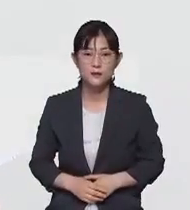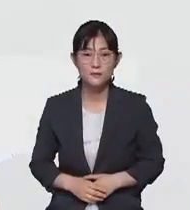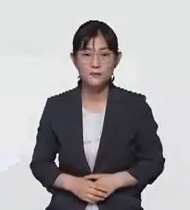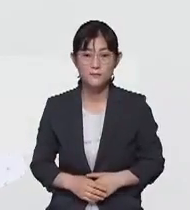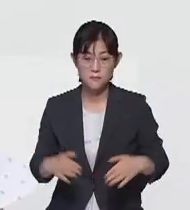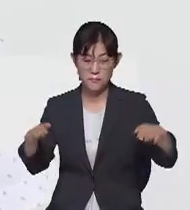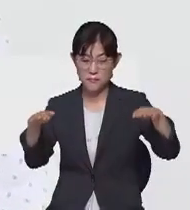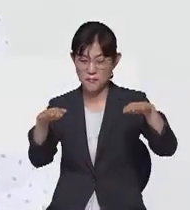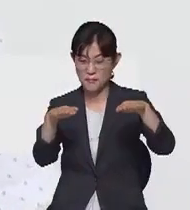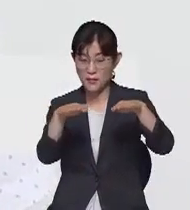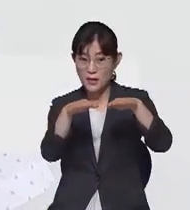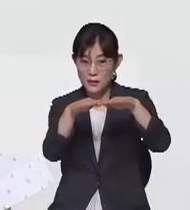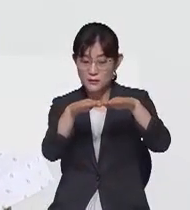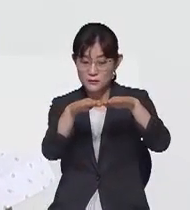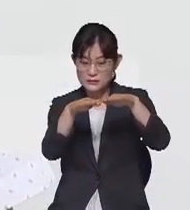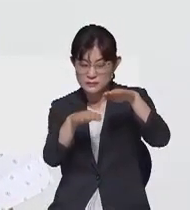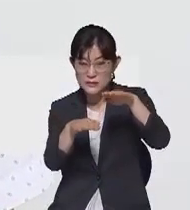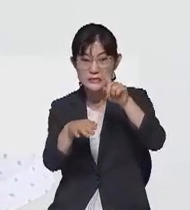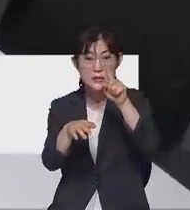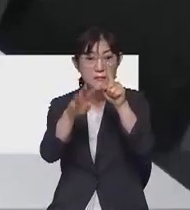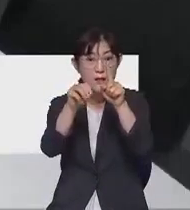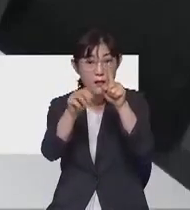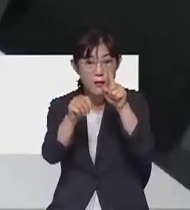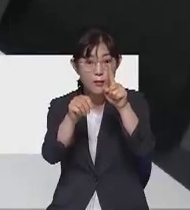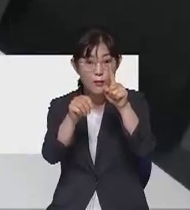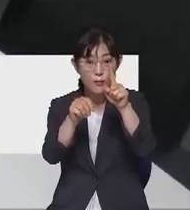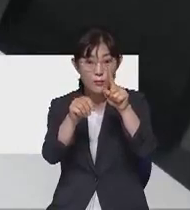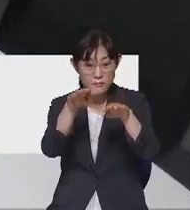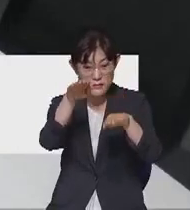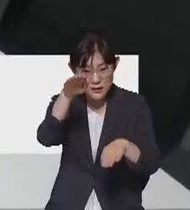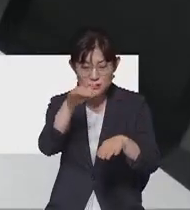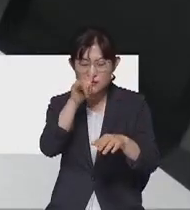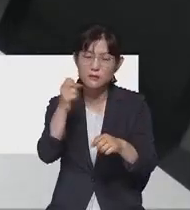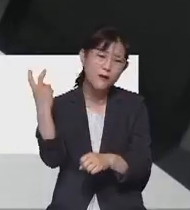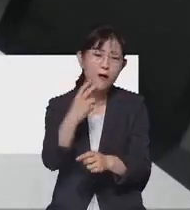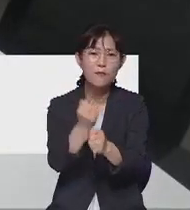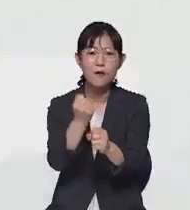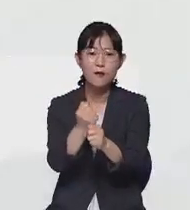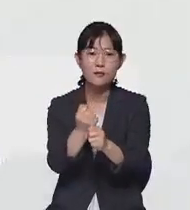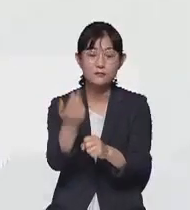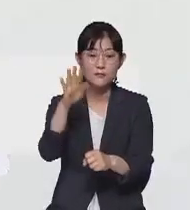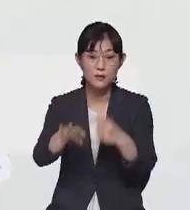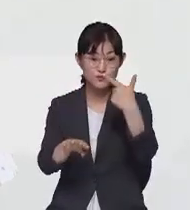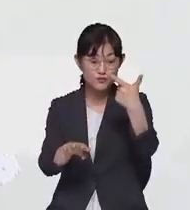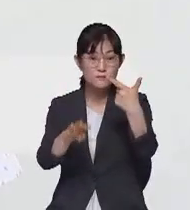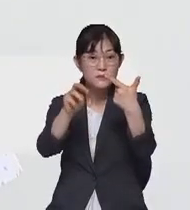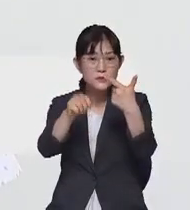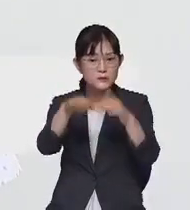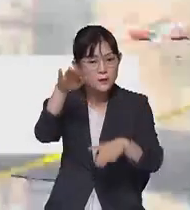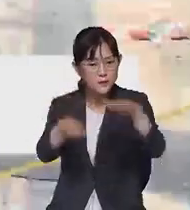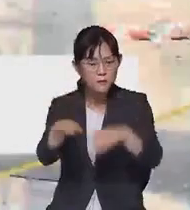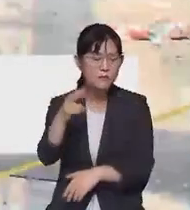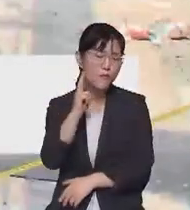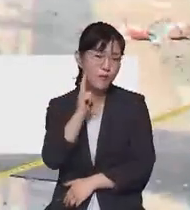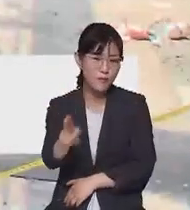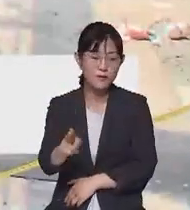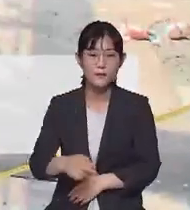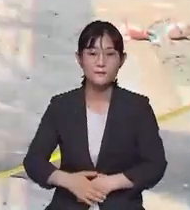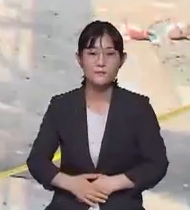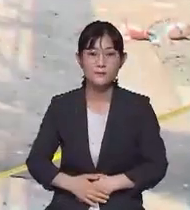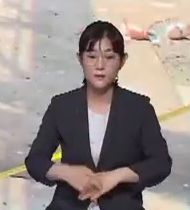빈 공간이 1mm만 차이나도 다시 해야 됩니다 6mm는 굉장히 큰 차이에요